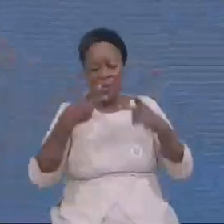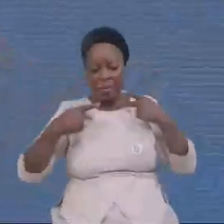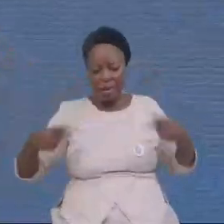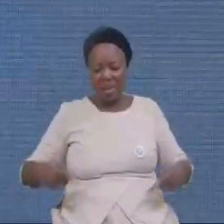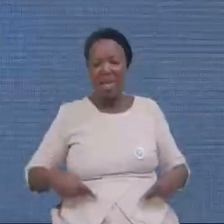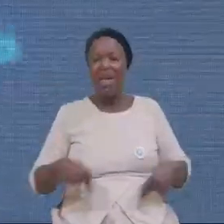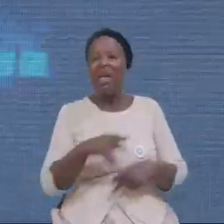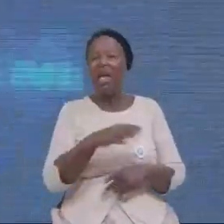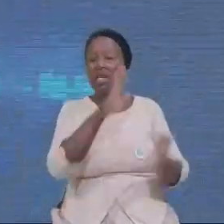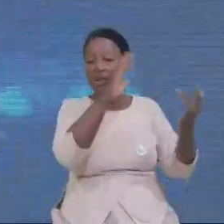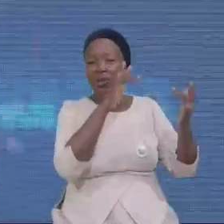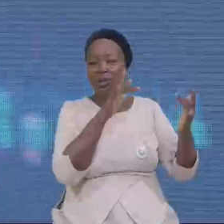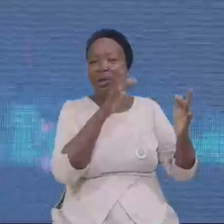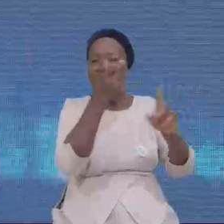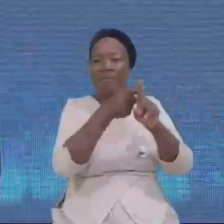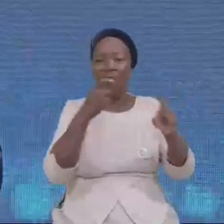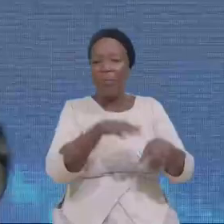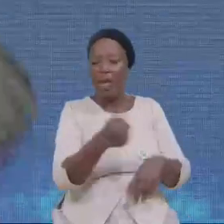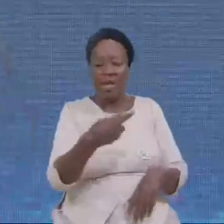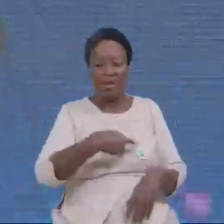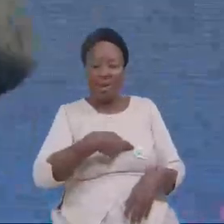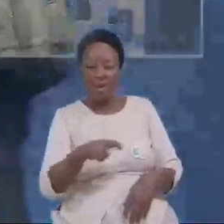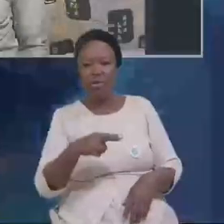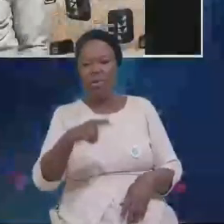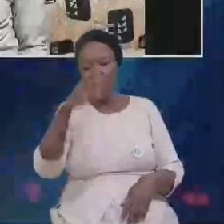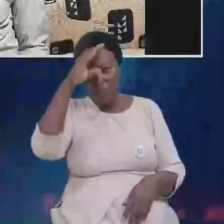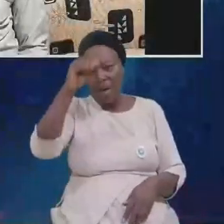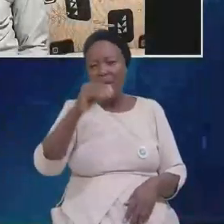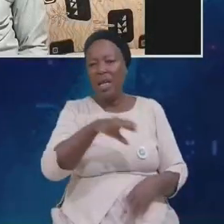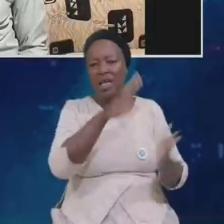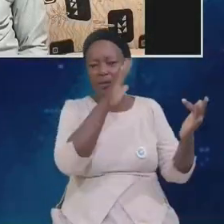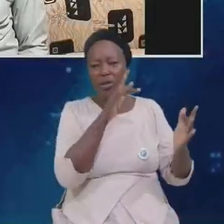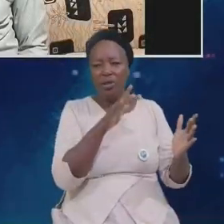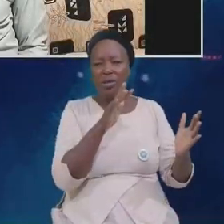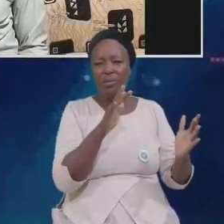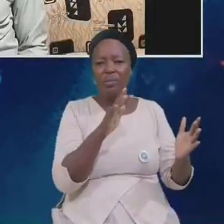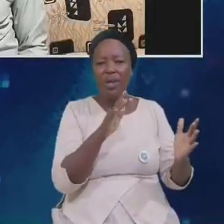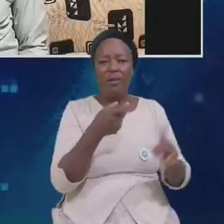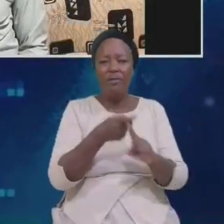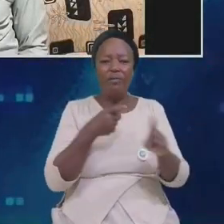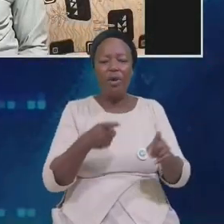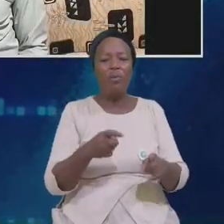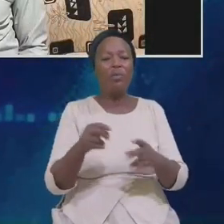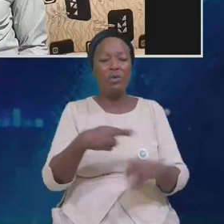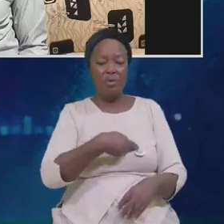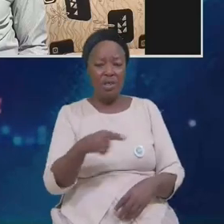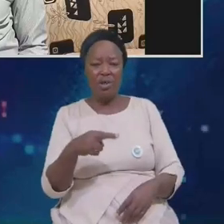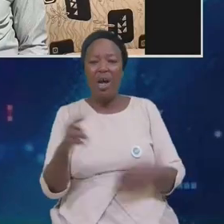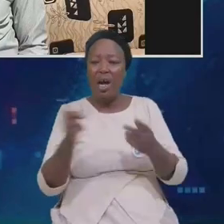d'un prêtre ou que tu dépendes d'un religieux. Il ne veut pas que tu comptes sur la